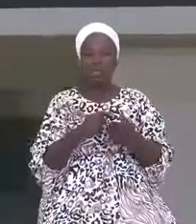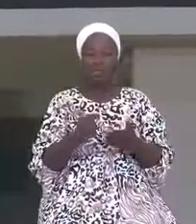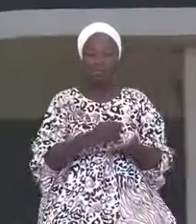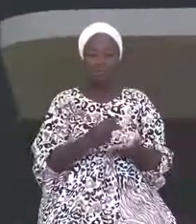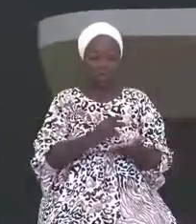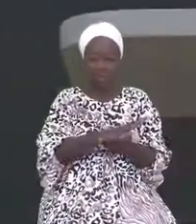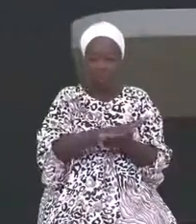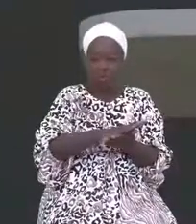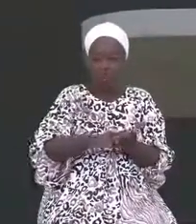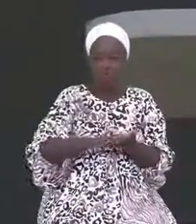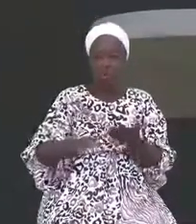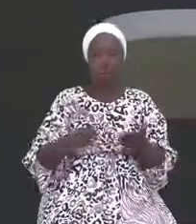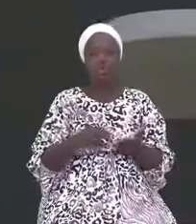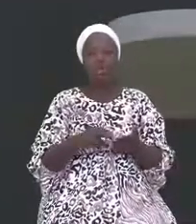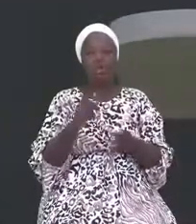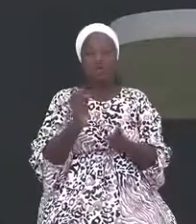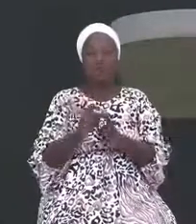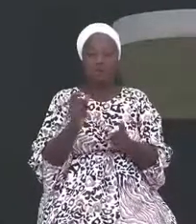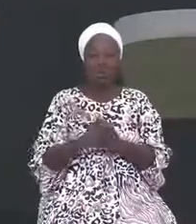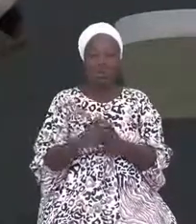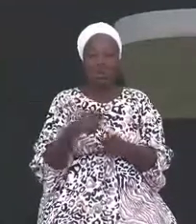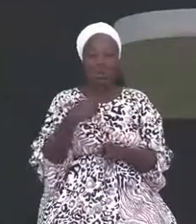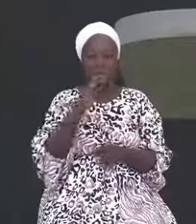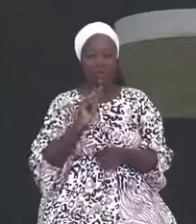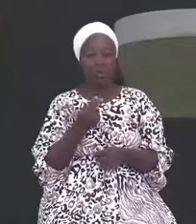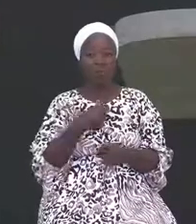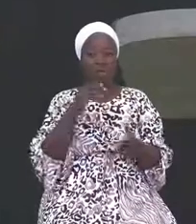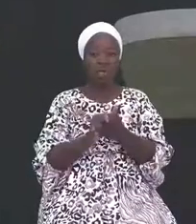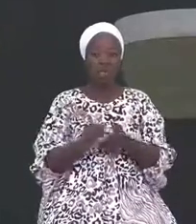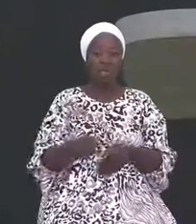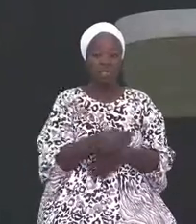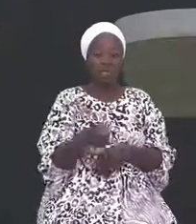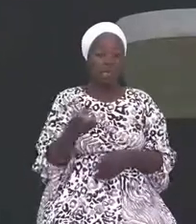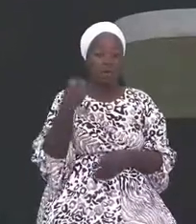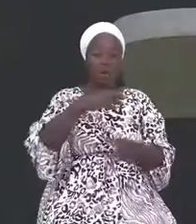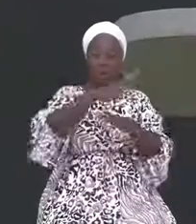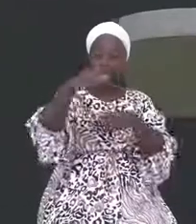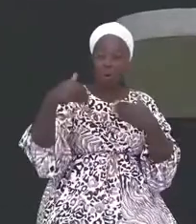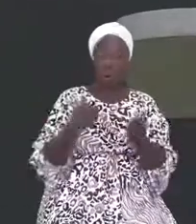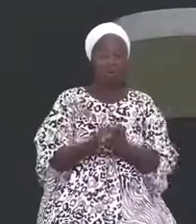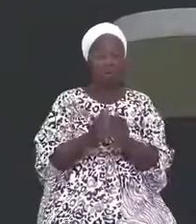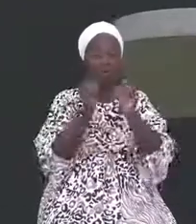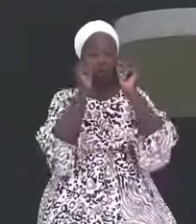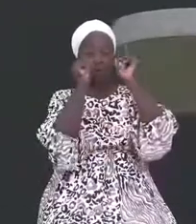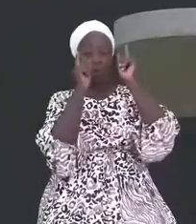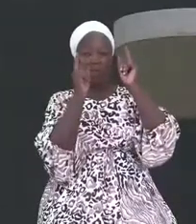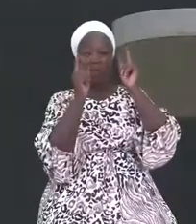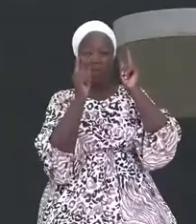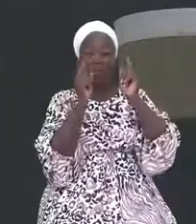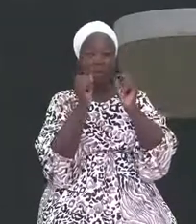a un rapport secret. Alors ici, ils nous disent, en aparté à Christ, les disciples furent encore plus